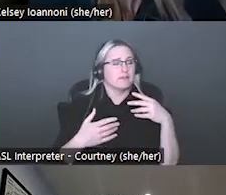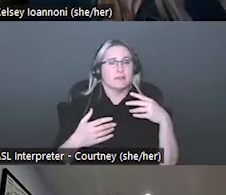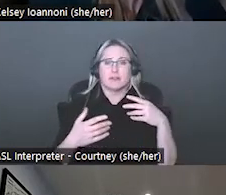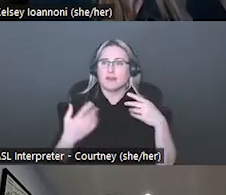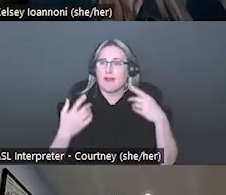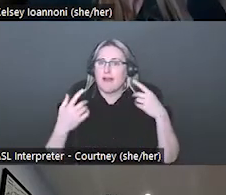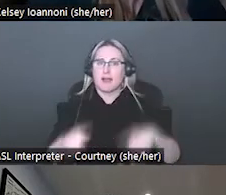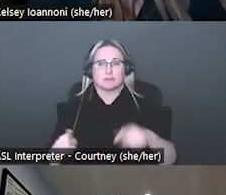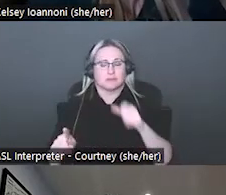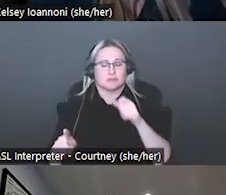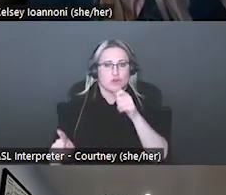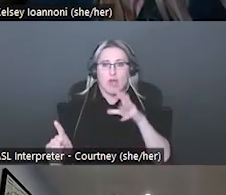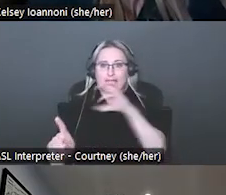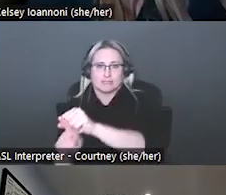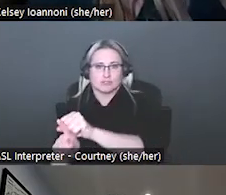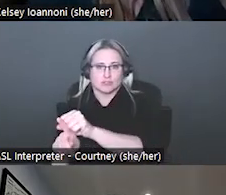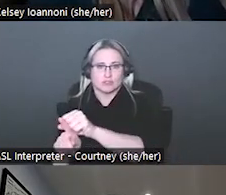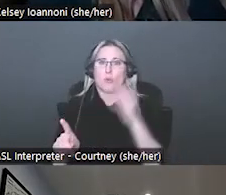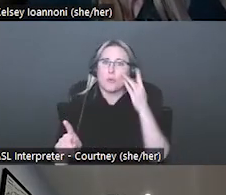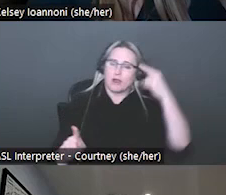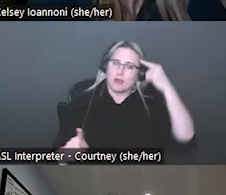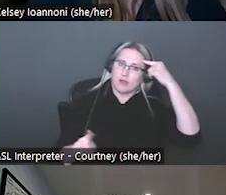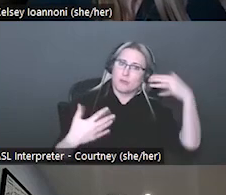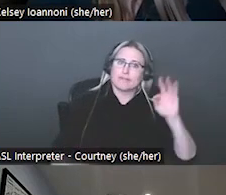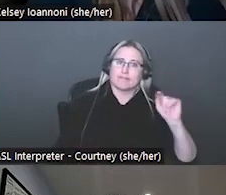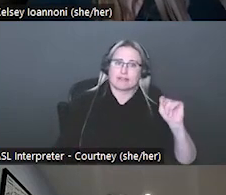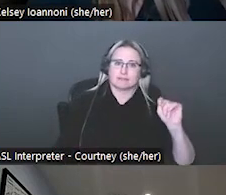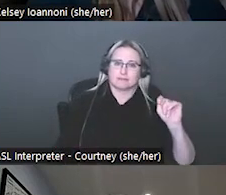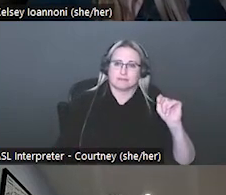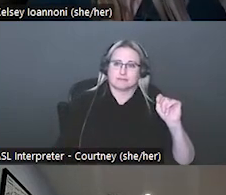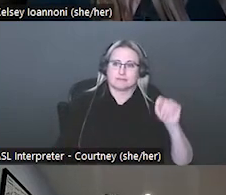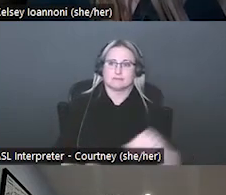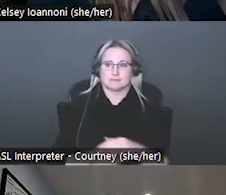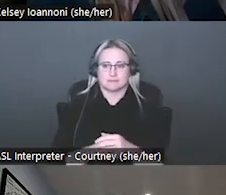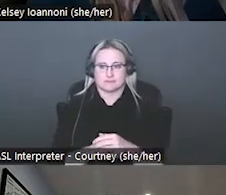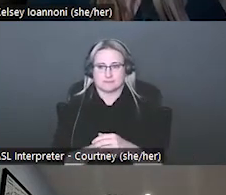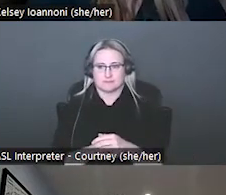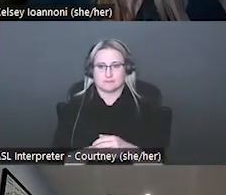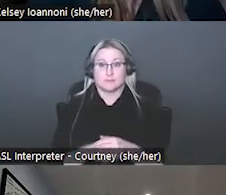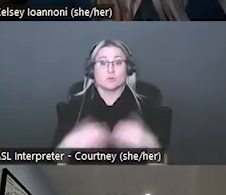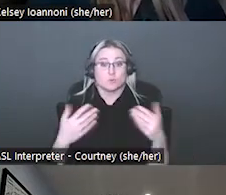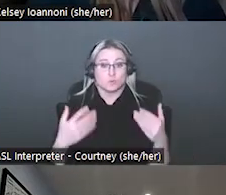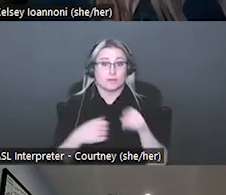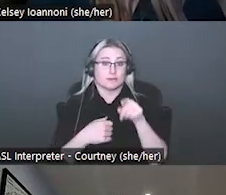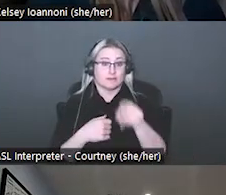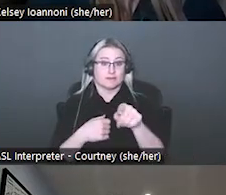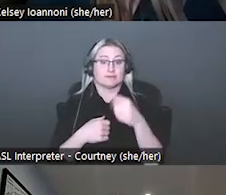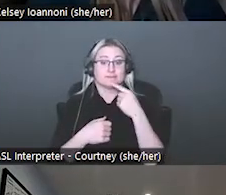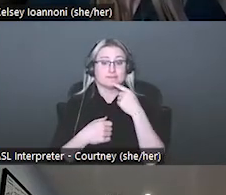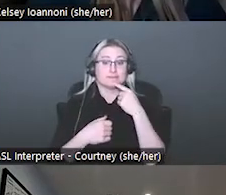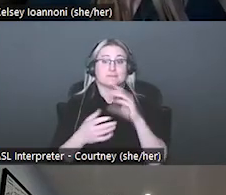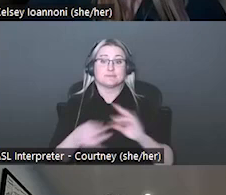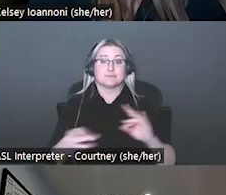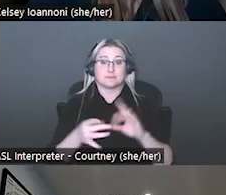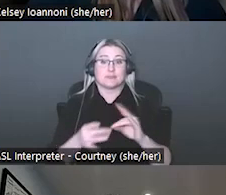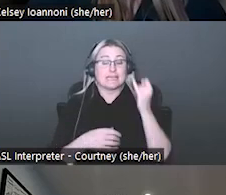la négligence d'un médecin qui pratique la grossophobie. Alors, comment est-ce qu'une personne corpulente peut recevoir des soins adéquats dans